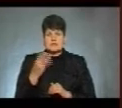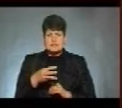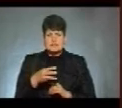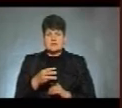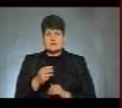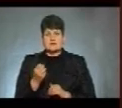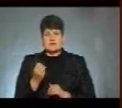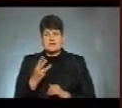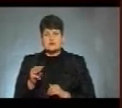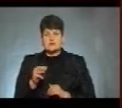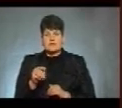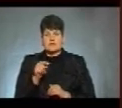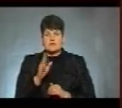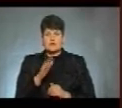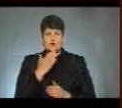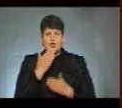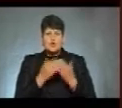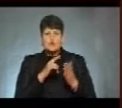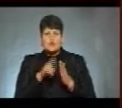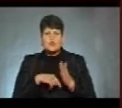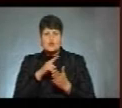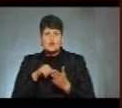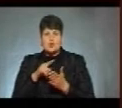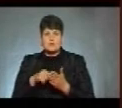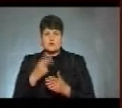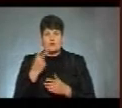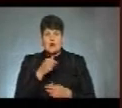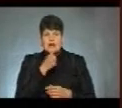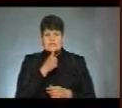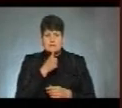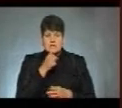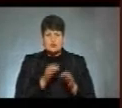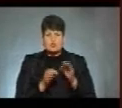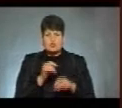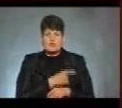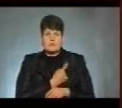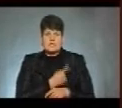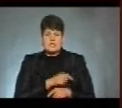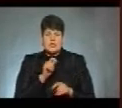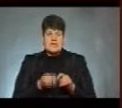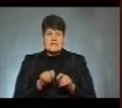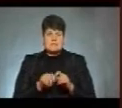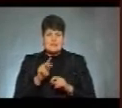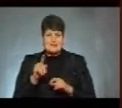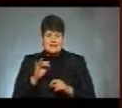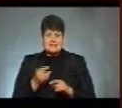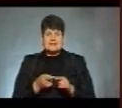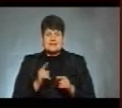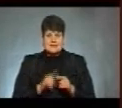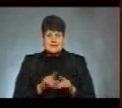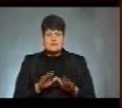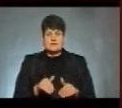травня. Тоді має відбутися допит двох експертів Тернопільського бюро судово-медичної експертизи. З цим клопотанням сьогодні звернувся